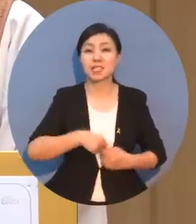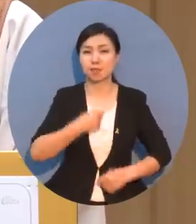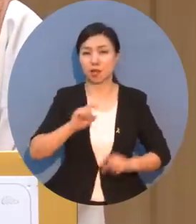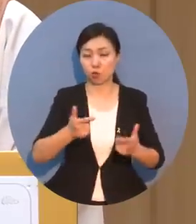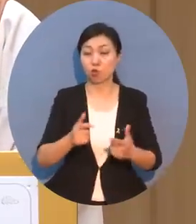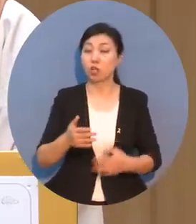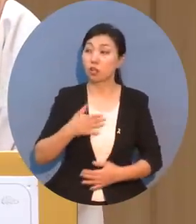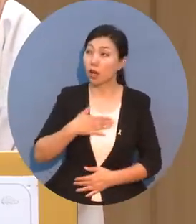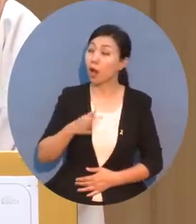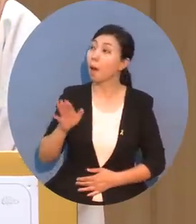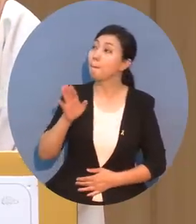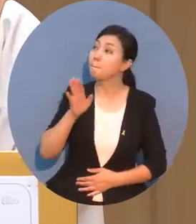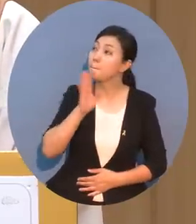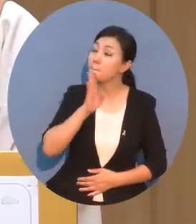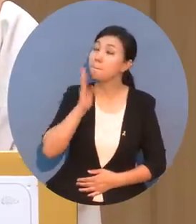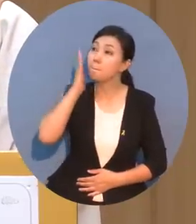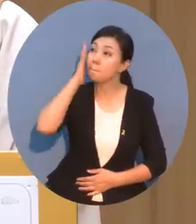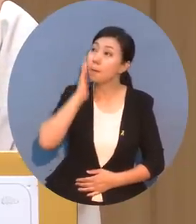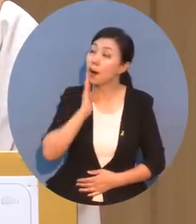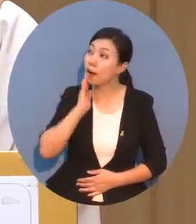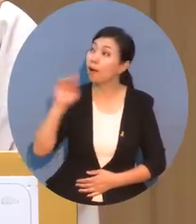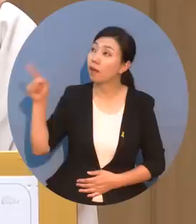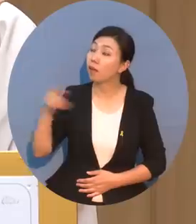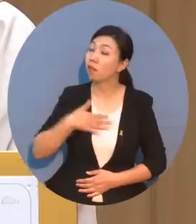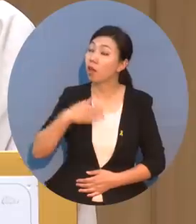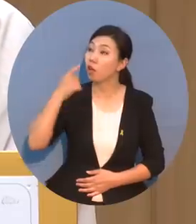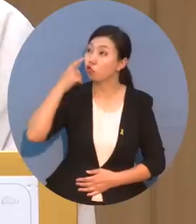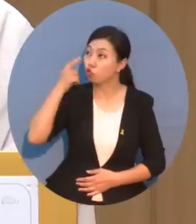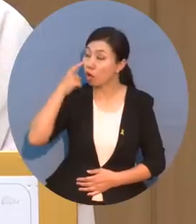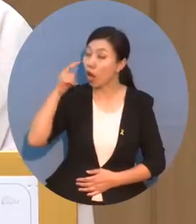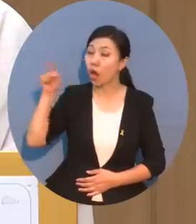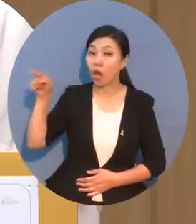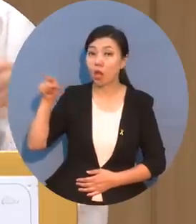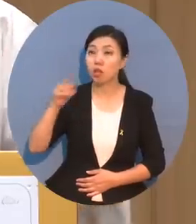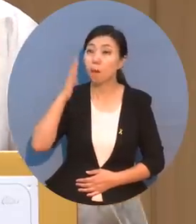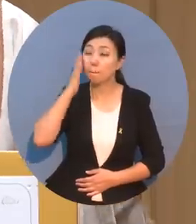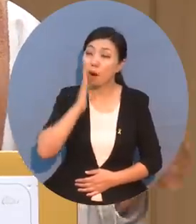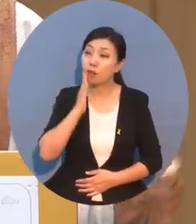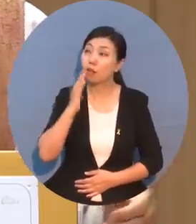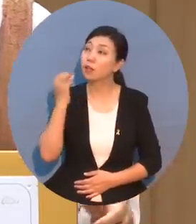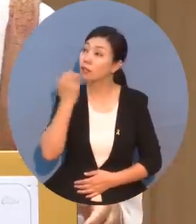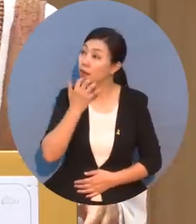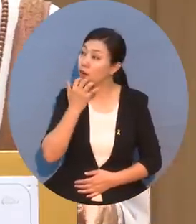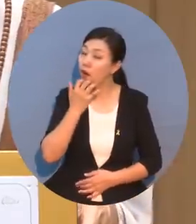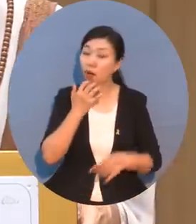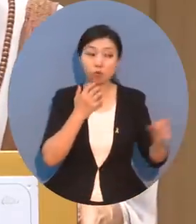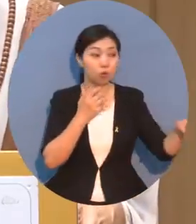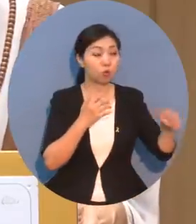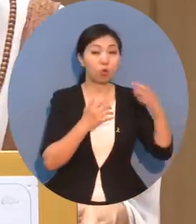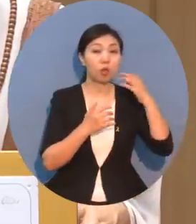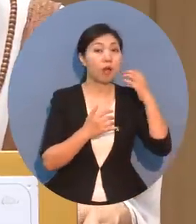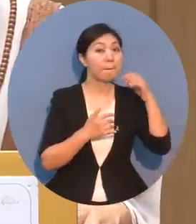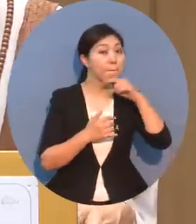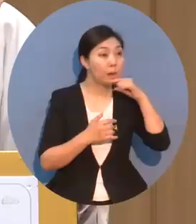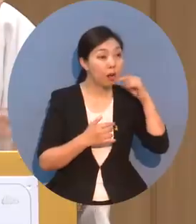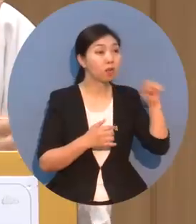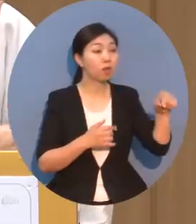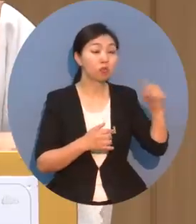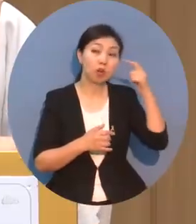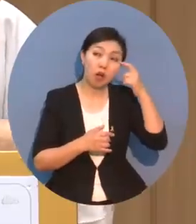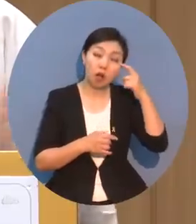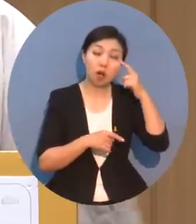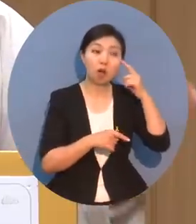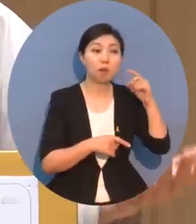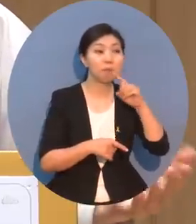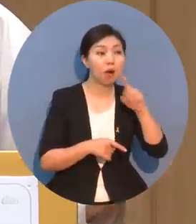내 눈에 파랗게 보일 때 파랗다가 아니라 내 눈에는 파랗게 보입니다 하면 한 사람은 저는 빨갛게 보이는데요. 그럼